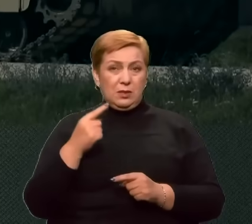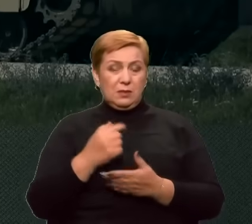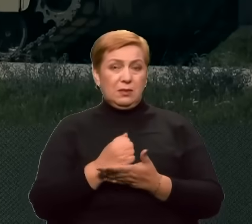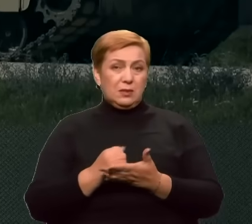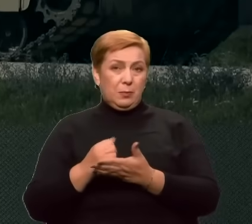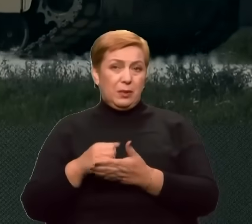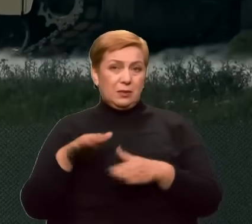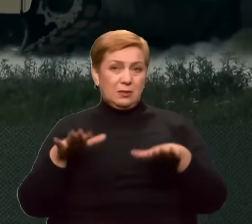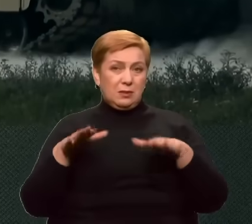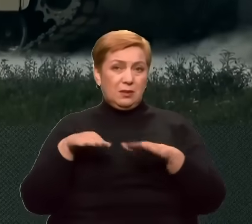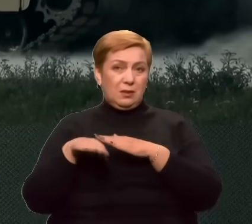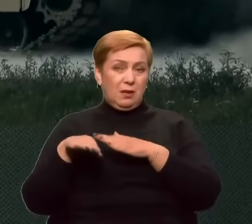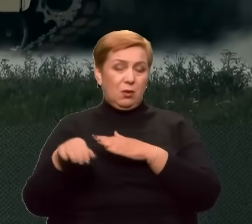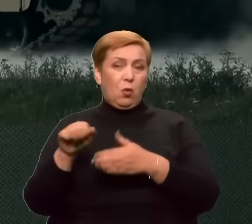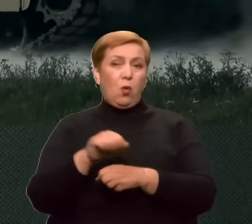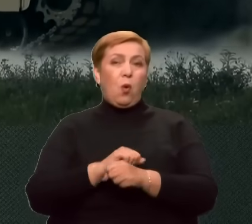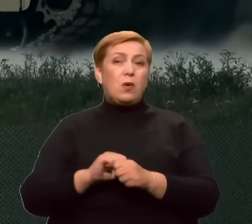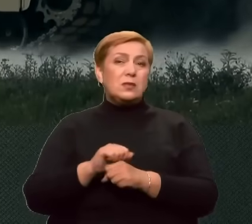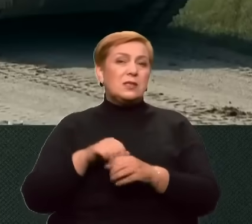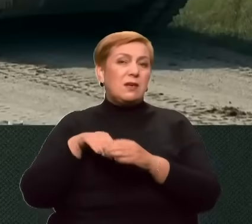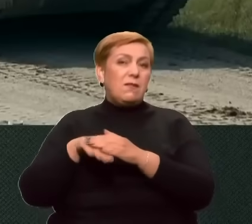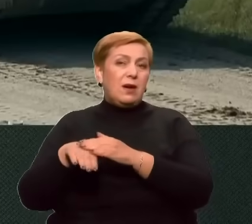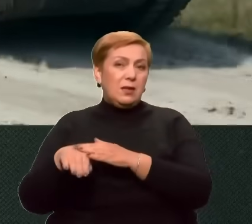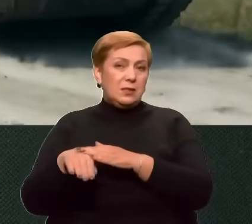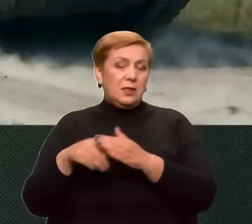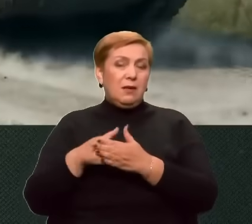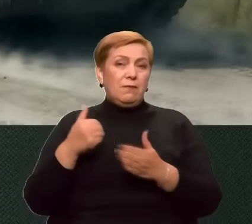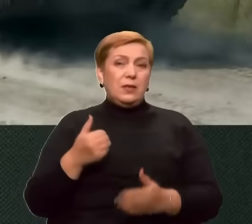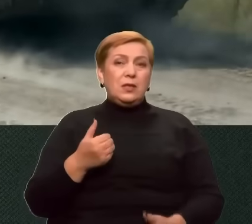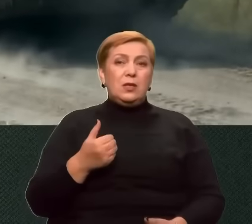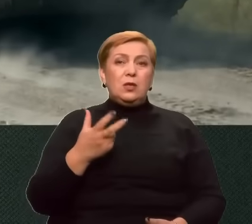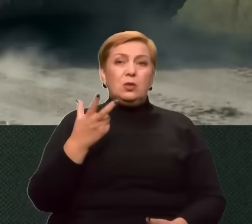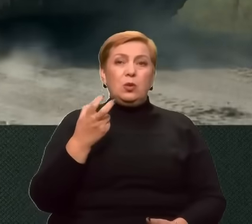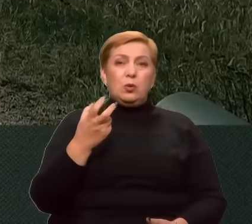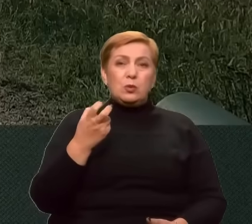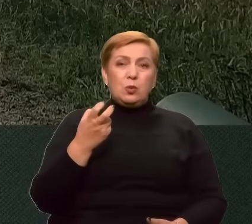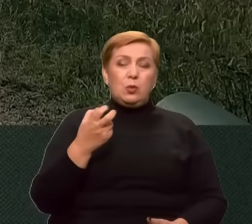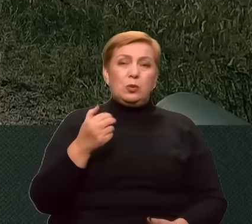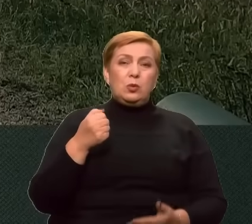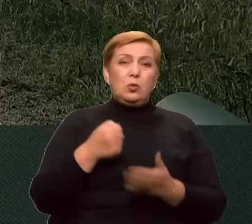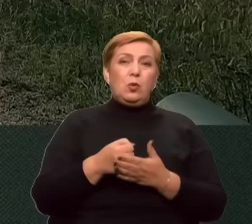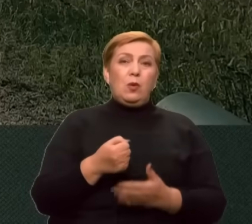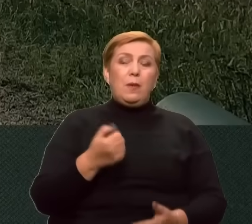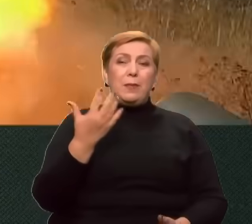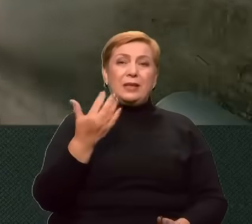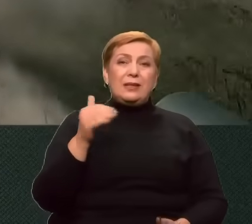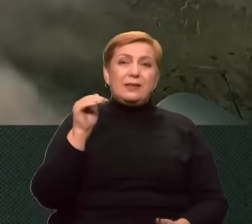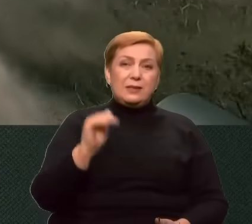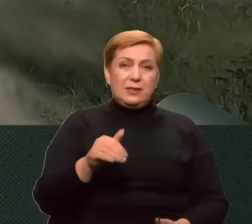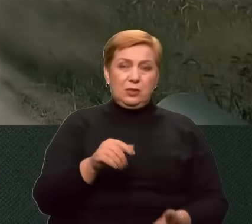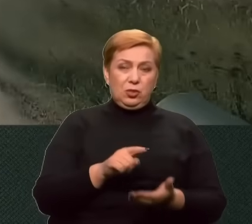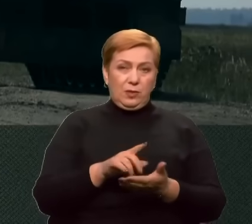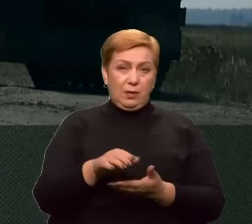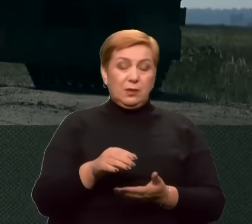складах глибокої консервації, за різними оцінками, від 3,5 до 5 тисяч танків. Так, це